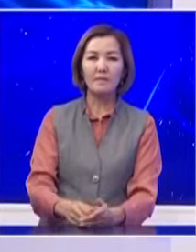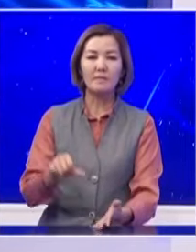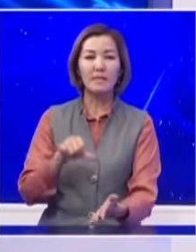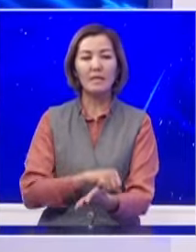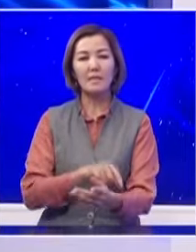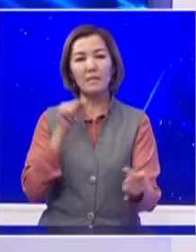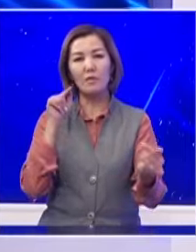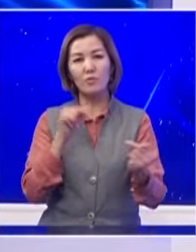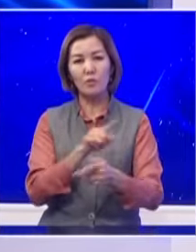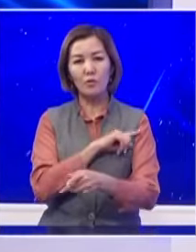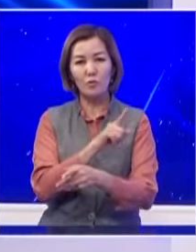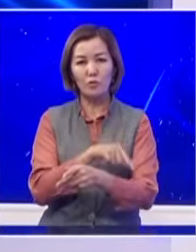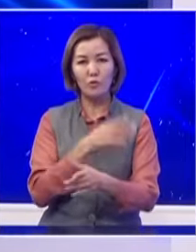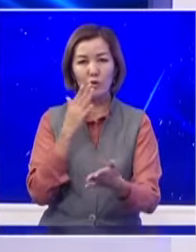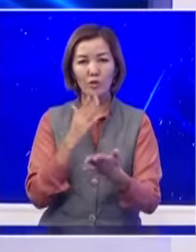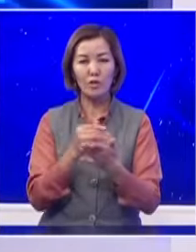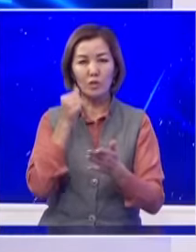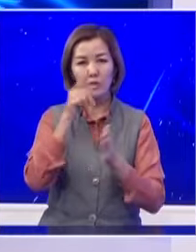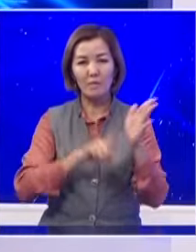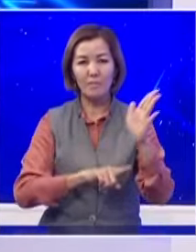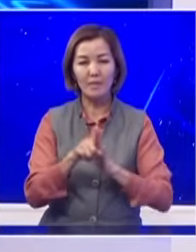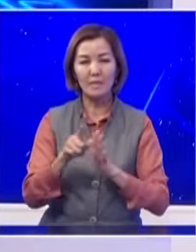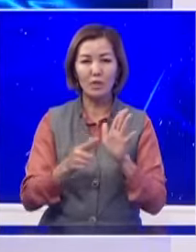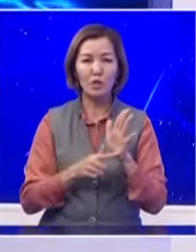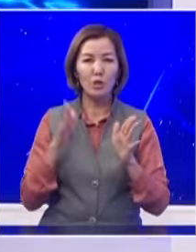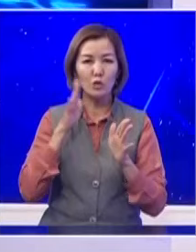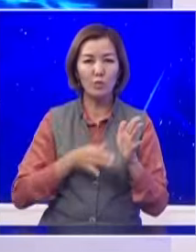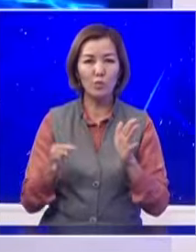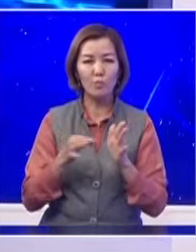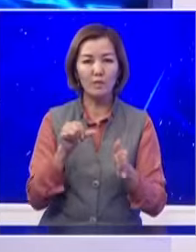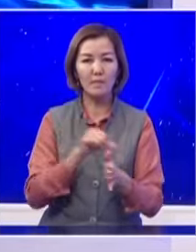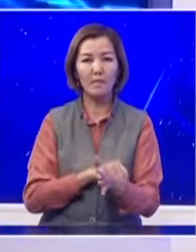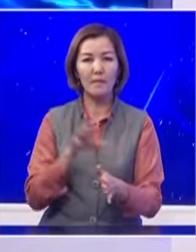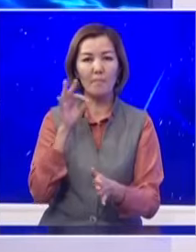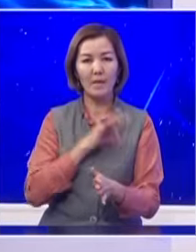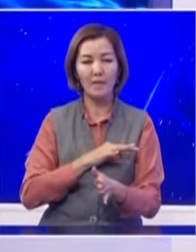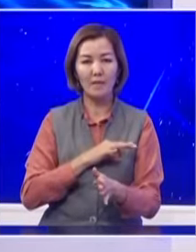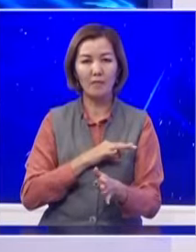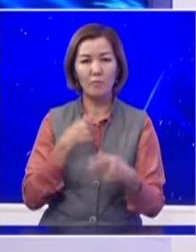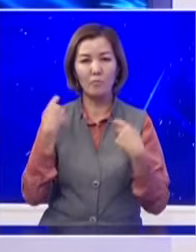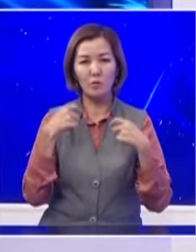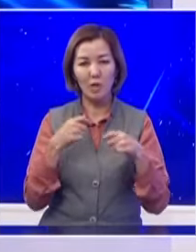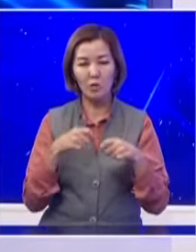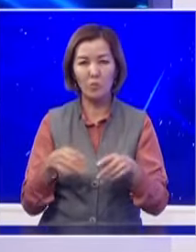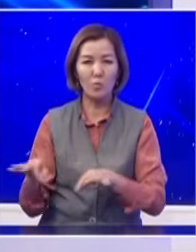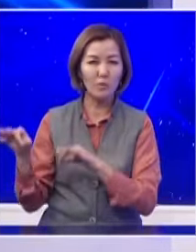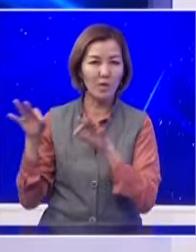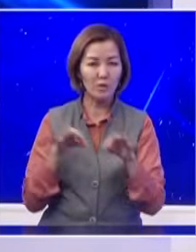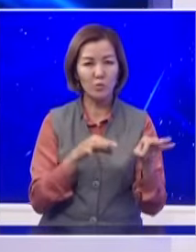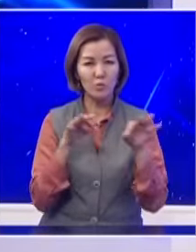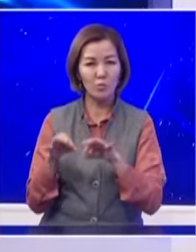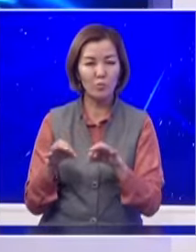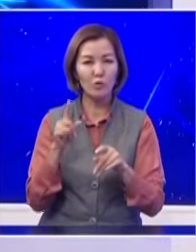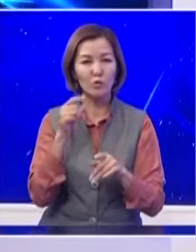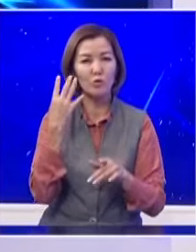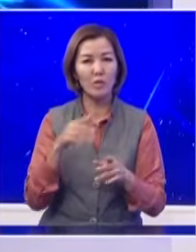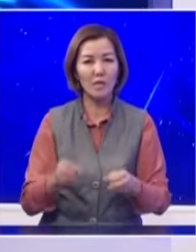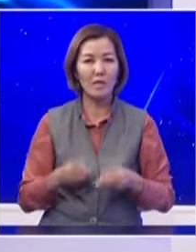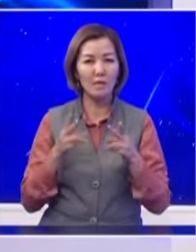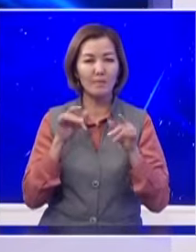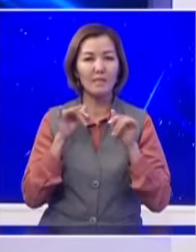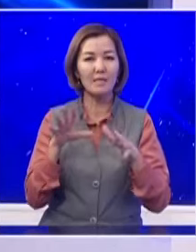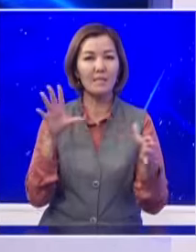Есірткімен күрес күшейді. Жыл басынан Жетісу облысында есірткі пайдалану және тасымалдау бойынша 142 қылмыстық іс тіркелді.